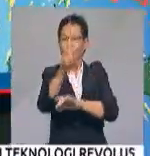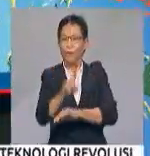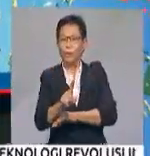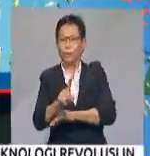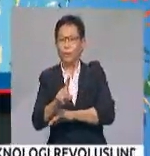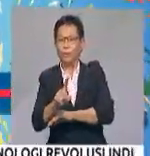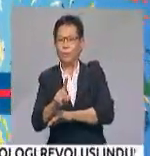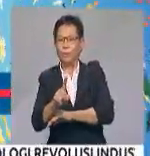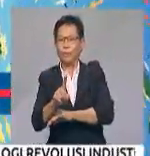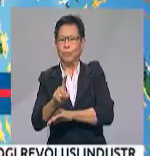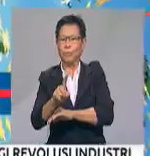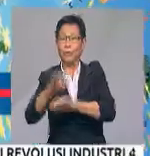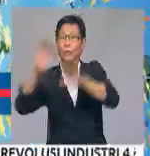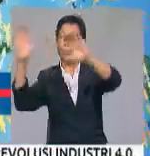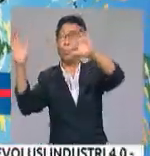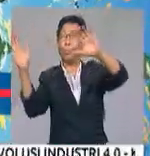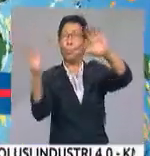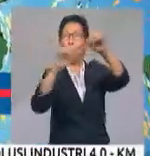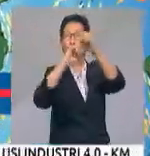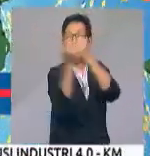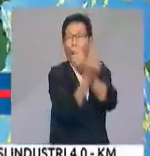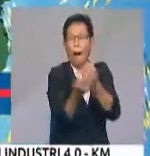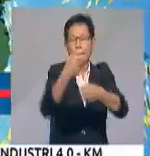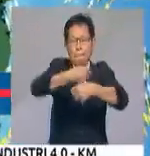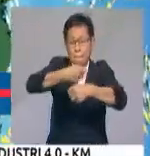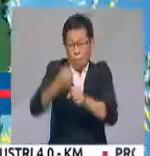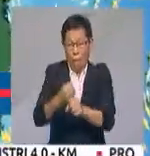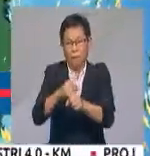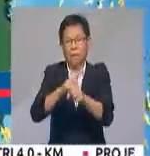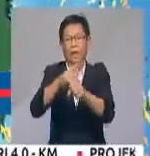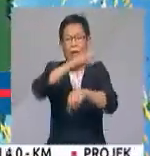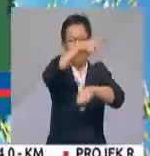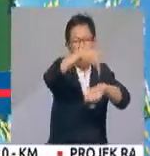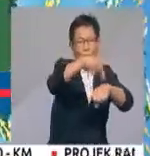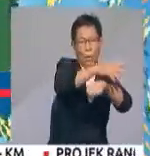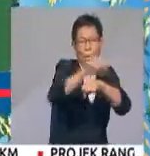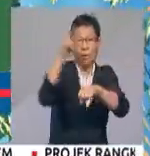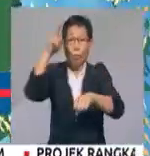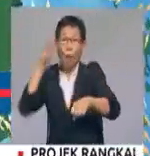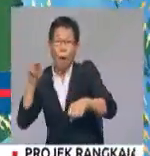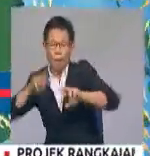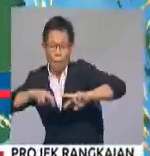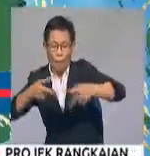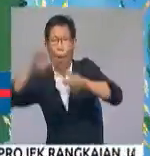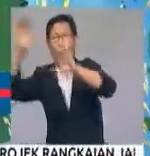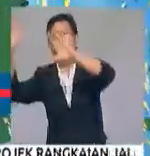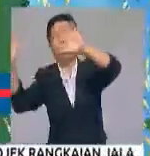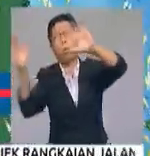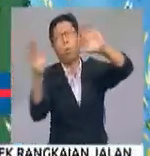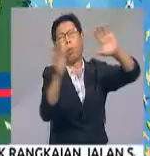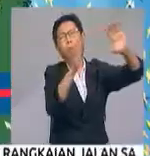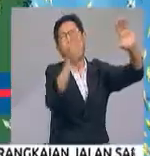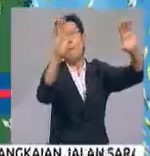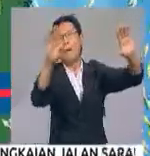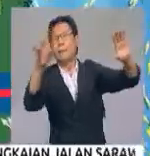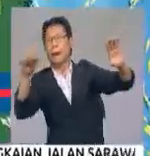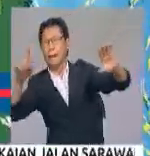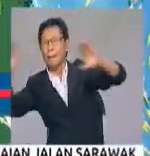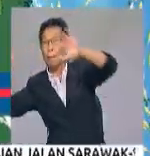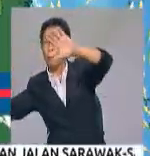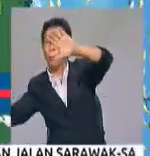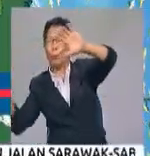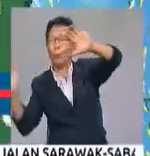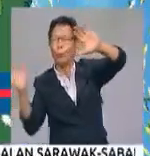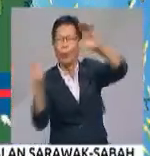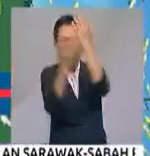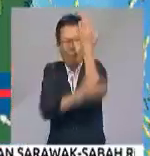tropika terbentuk di antara negara Filipina dan juga Vietnam menyebabkan angin barat daya memasuki rantau negara